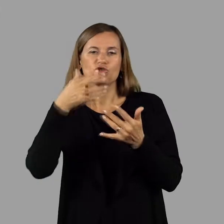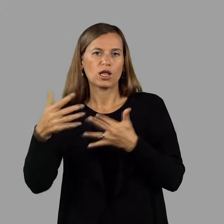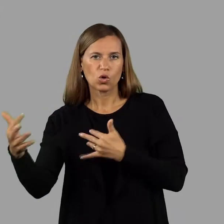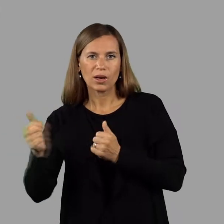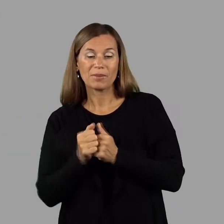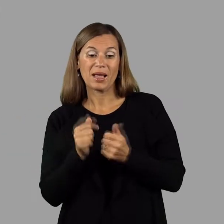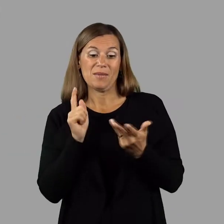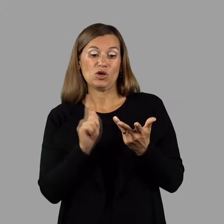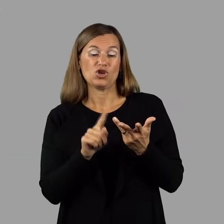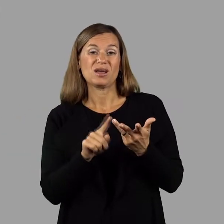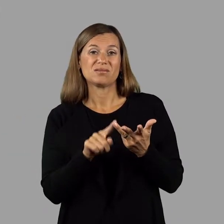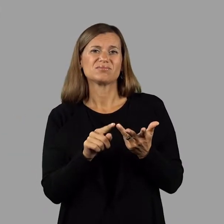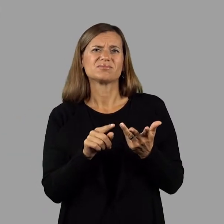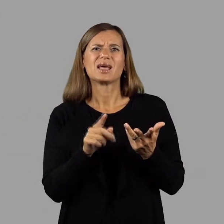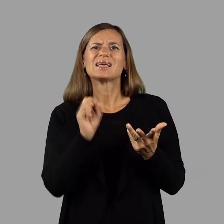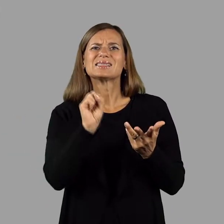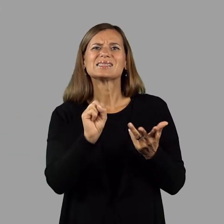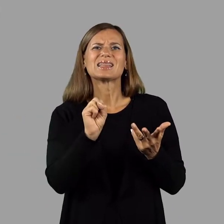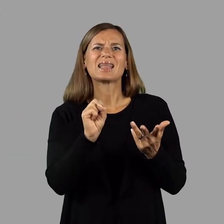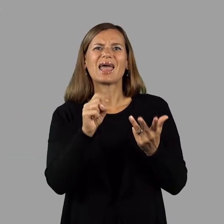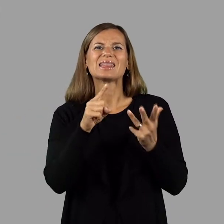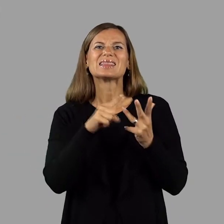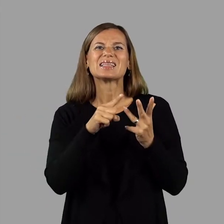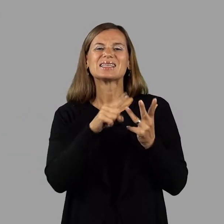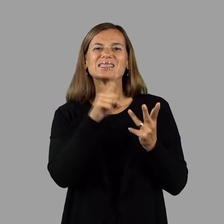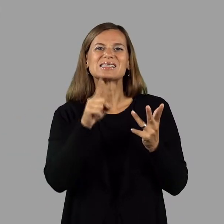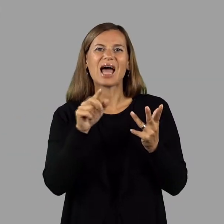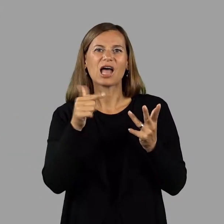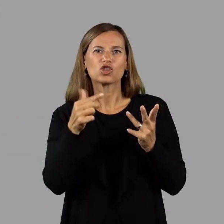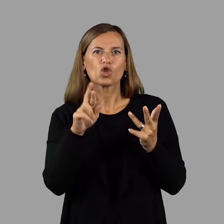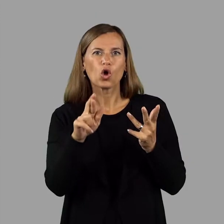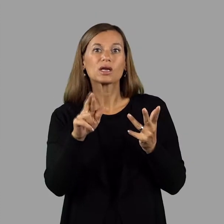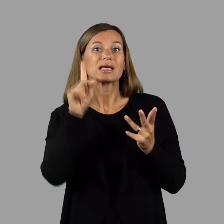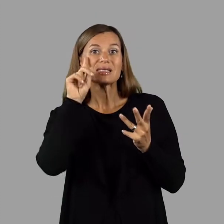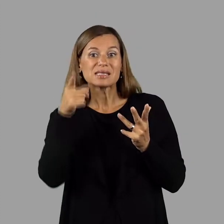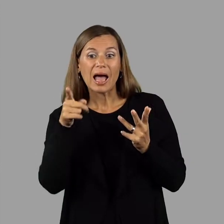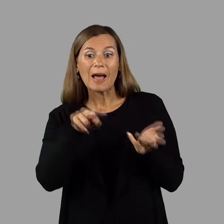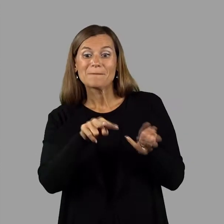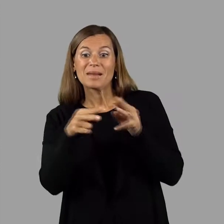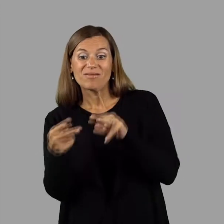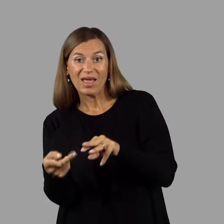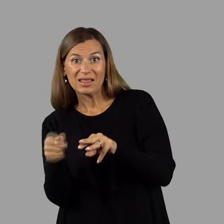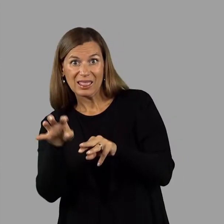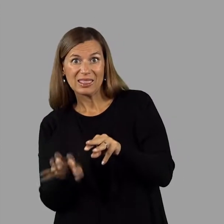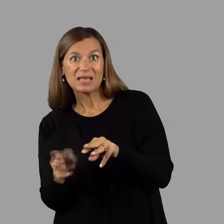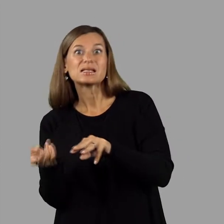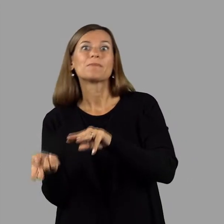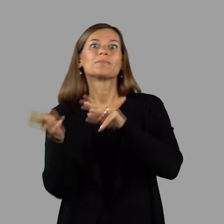še sintetizator, ki zna preveden tekst nazaj pretvoriti v